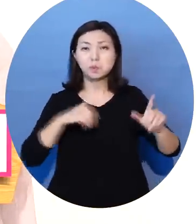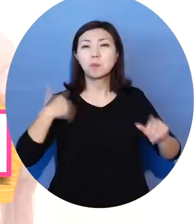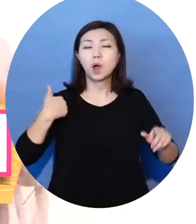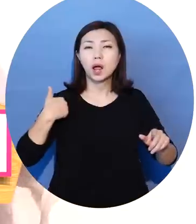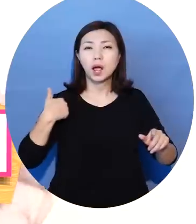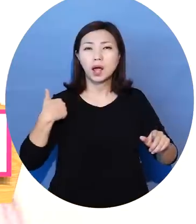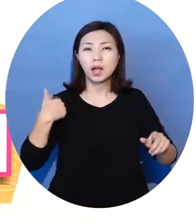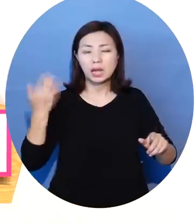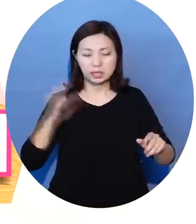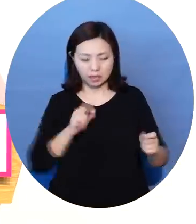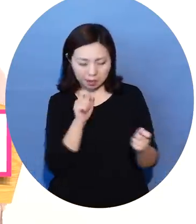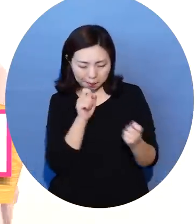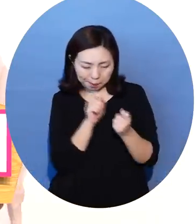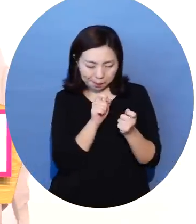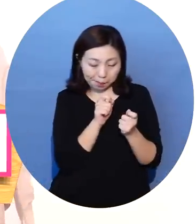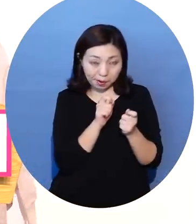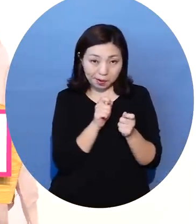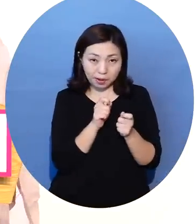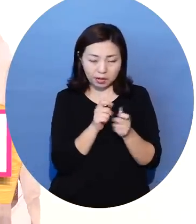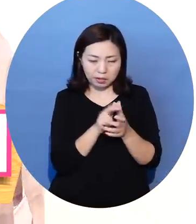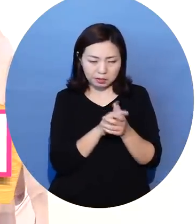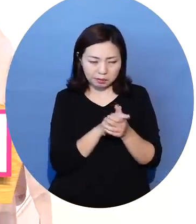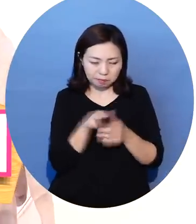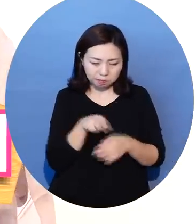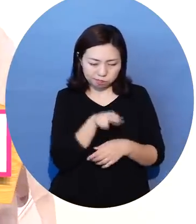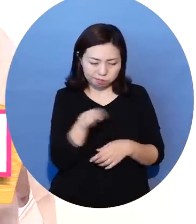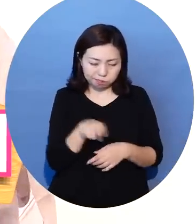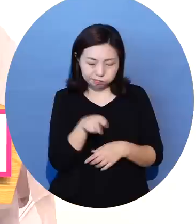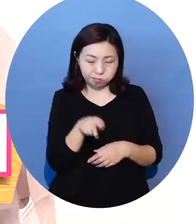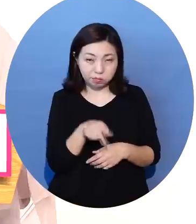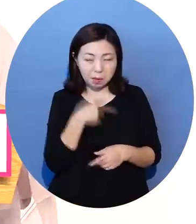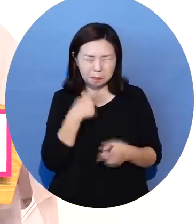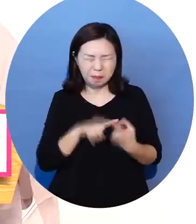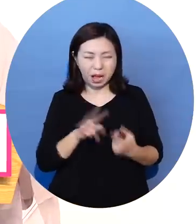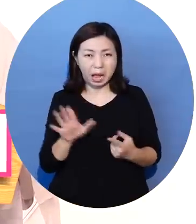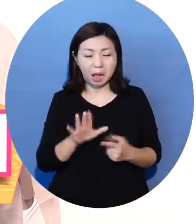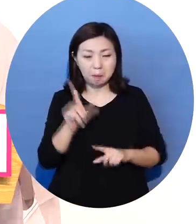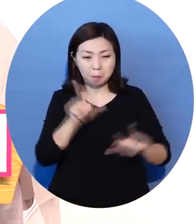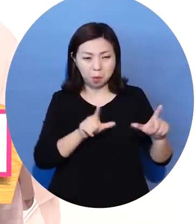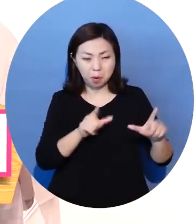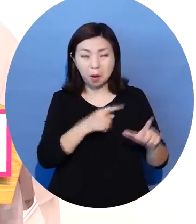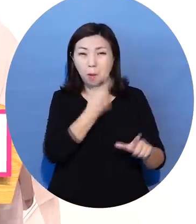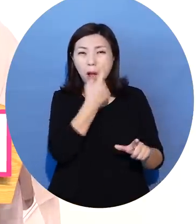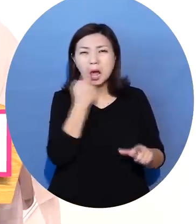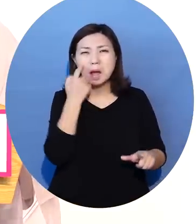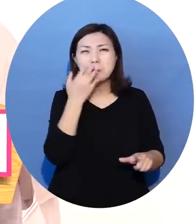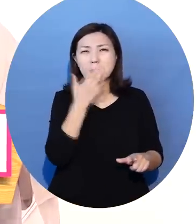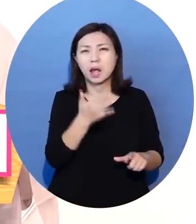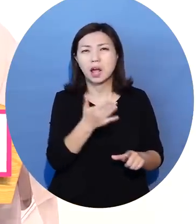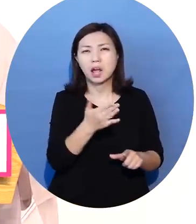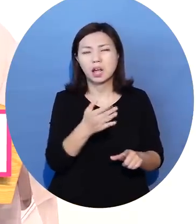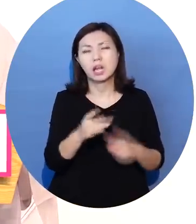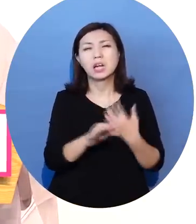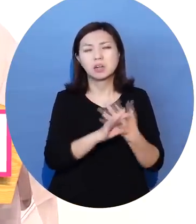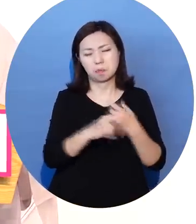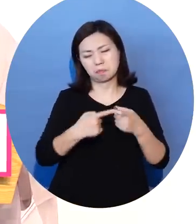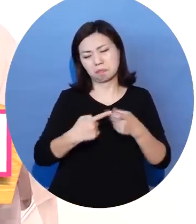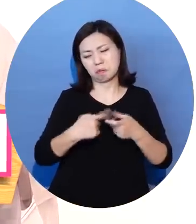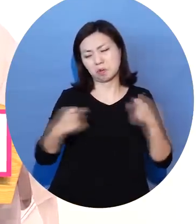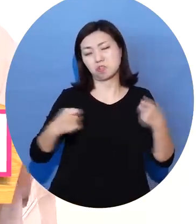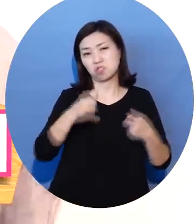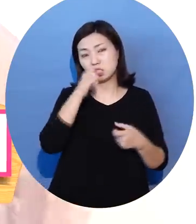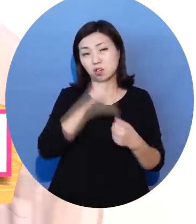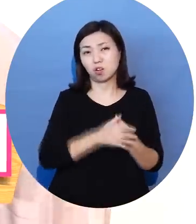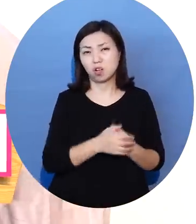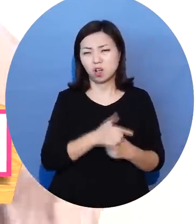보이는데 여기 붙어가지고 어쩌락자꾸 따라다니면 마음에 안 드는 게 보일까 안 보일까? 그럼 원수가 되나 안 되나?